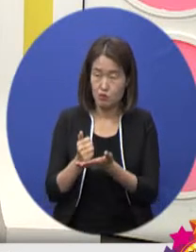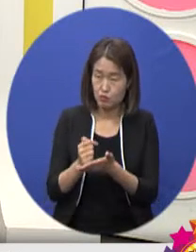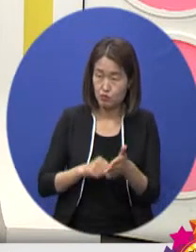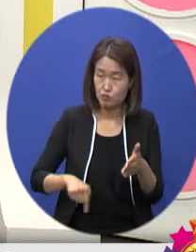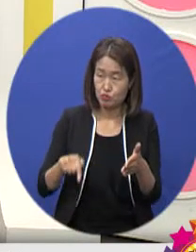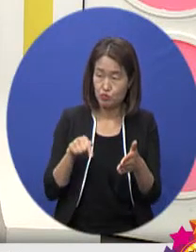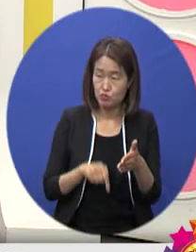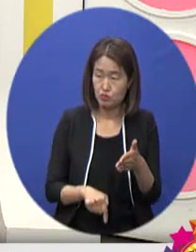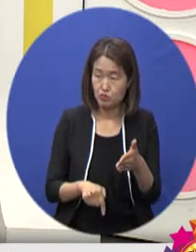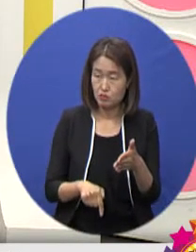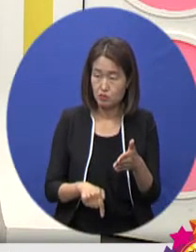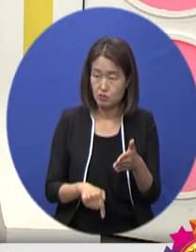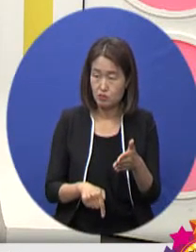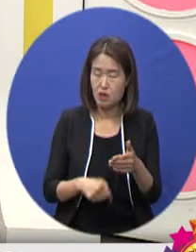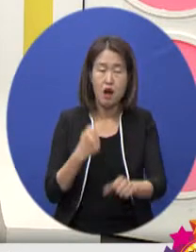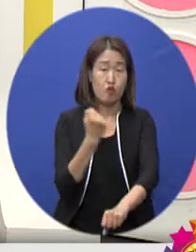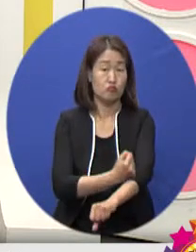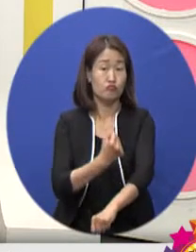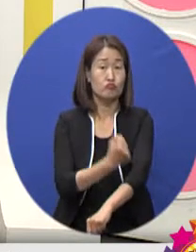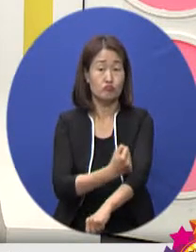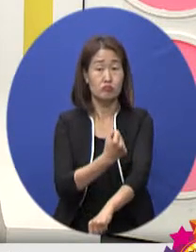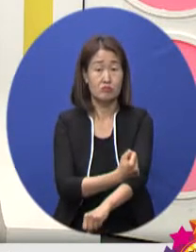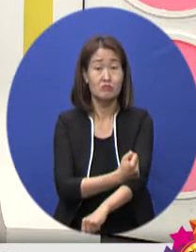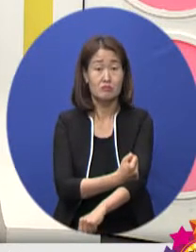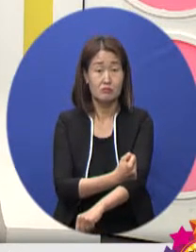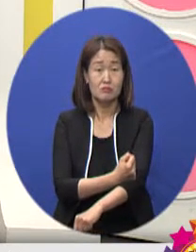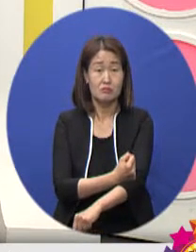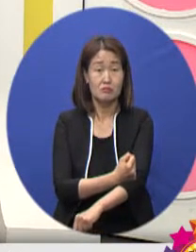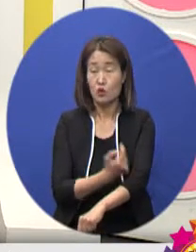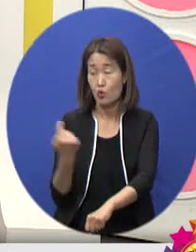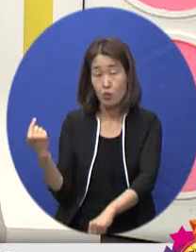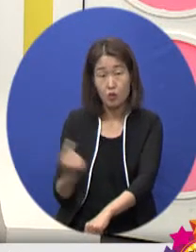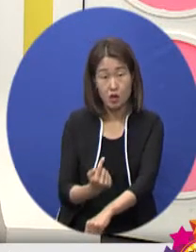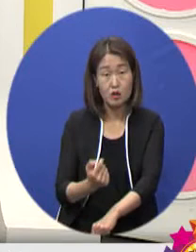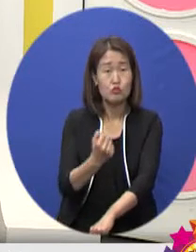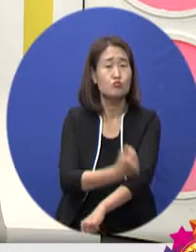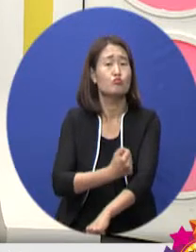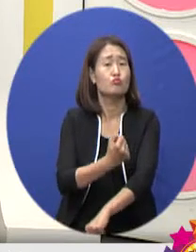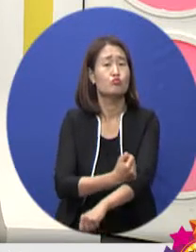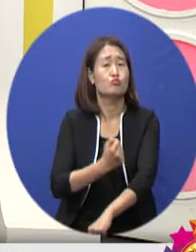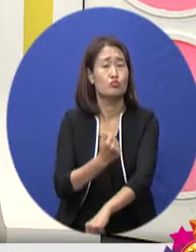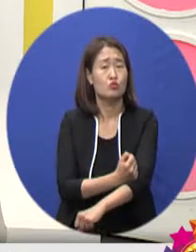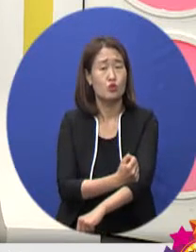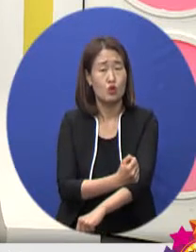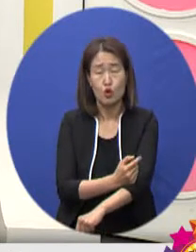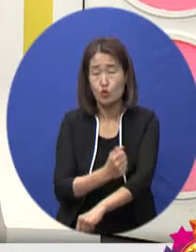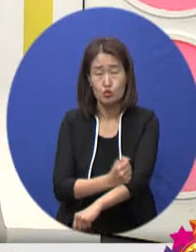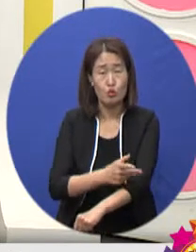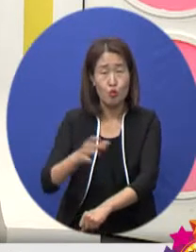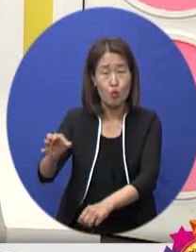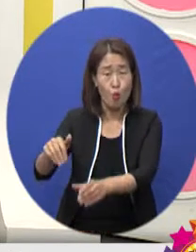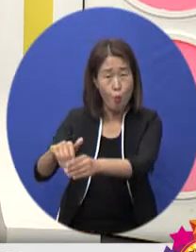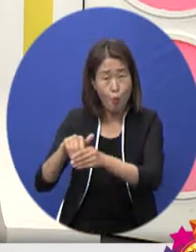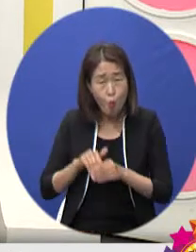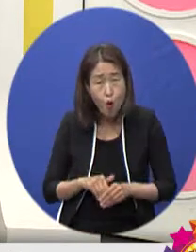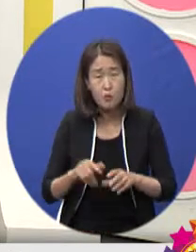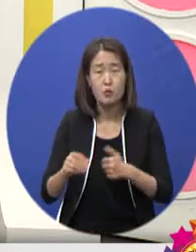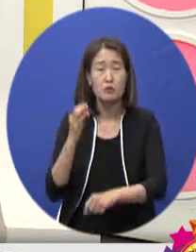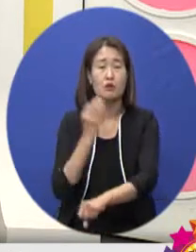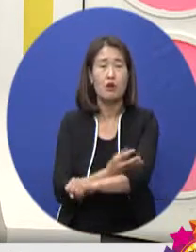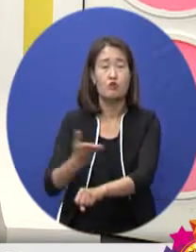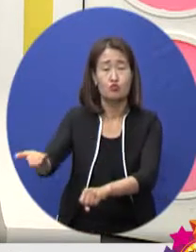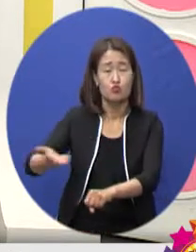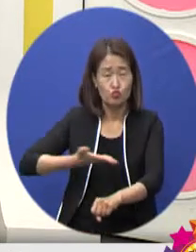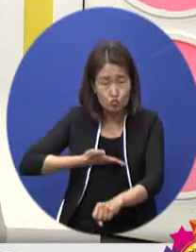이게 참 막 수고했다고 오면은 이게 막 오히려 수고비까지 보고 또 뭐 사다 주고 가고 막